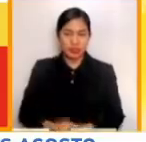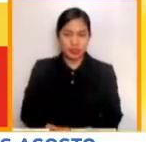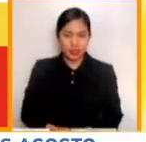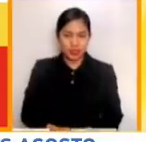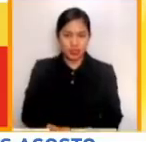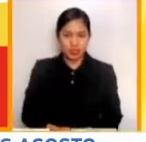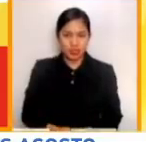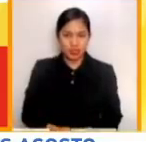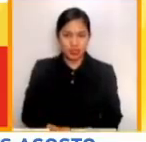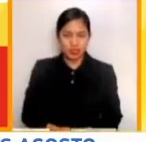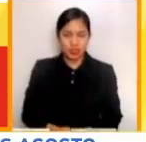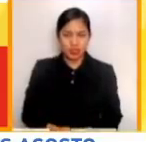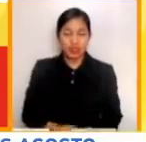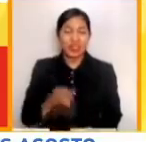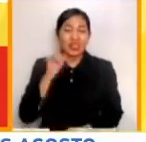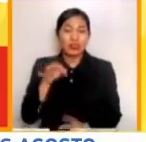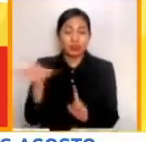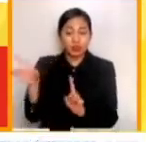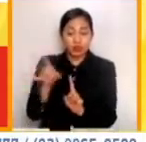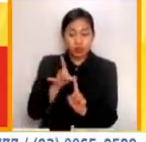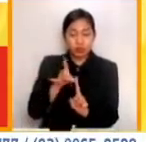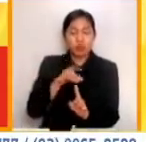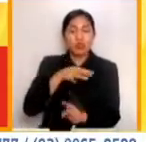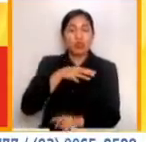within 7 days. Could be on the